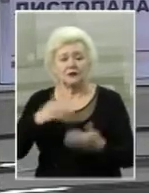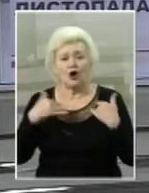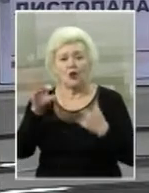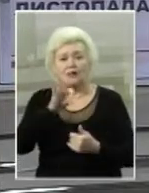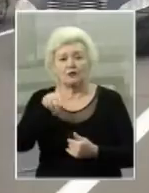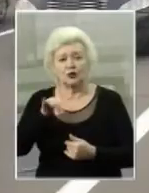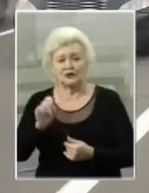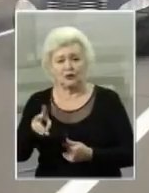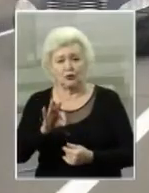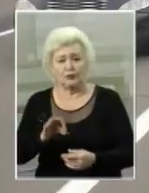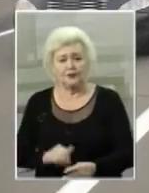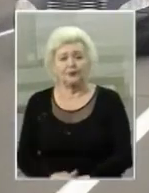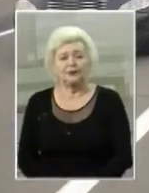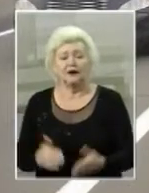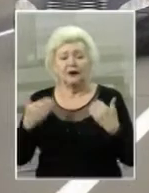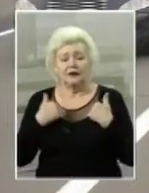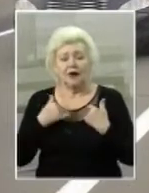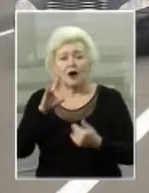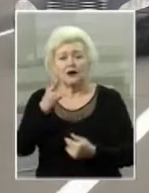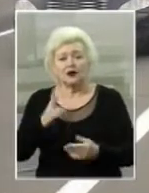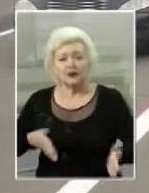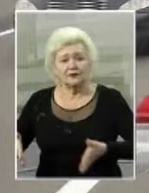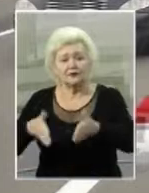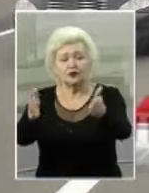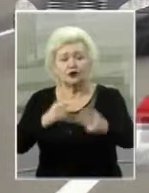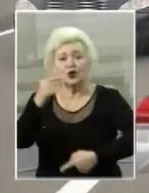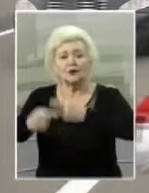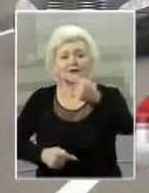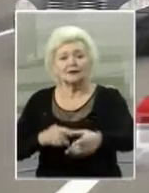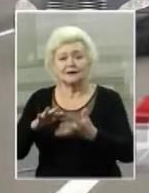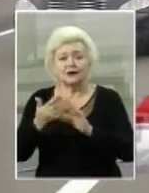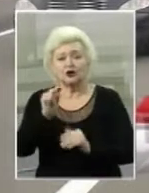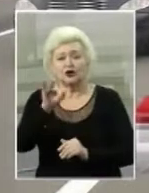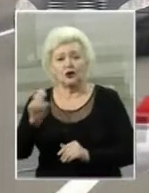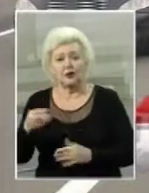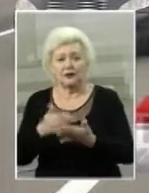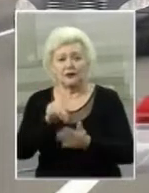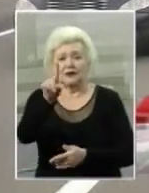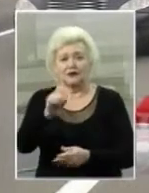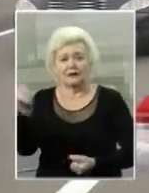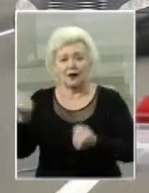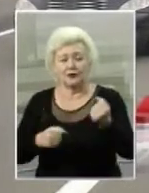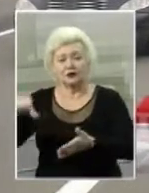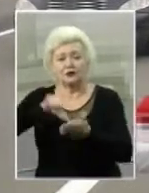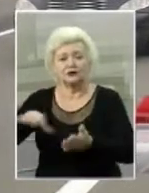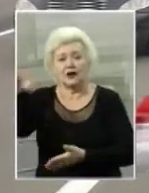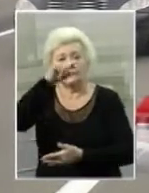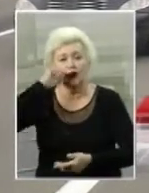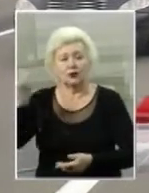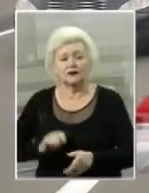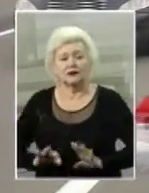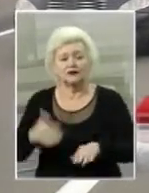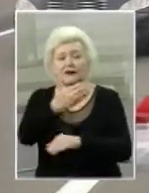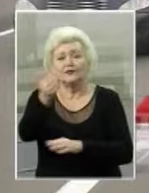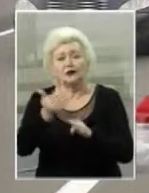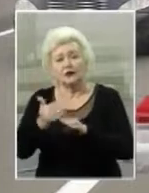Проценко. На Миколаївському шосе за Чорнобаївкою близько 100 машин. Це учасники всеукраїнської акції.